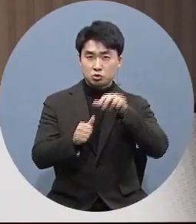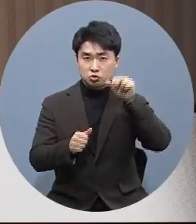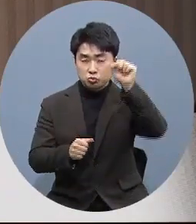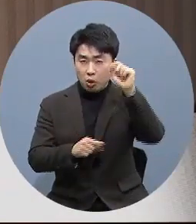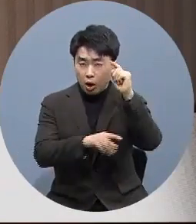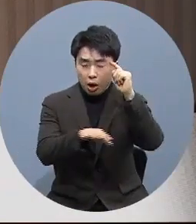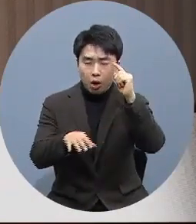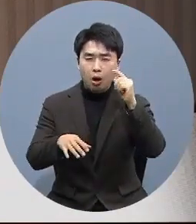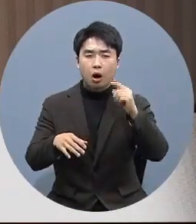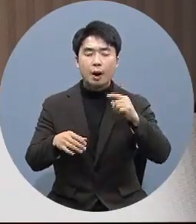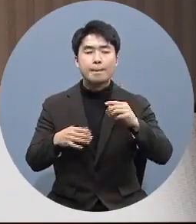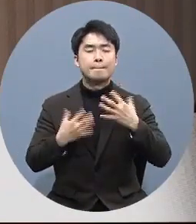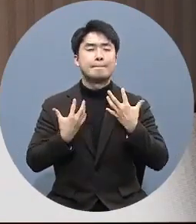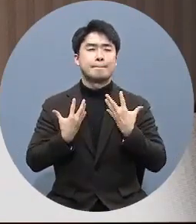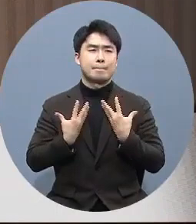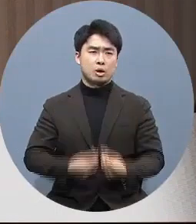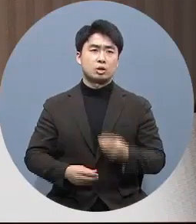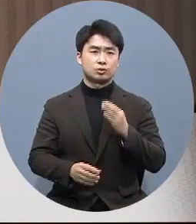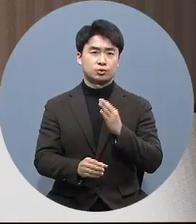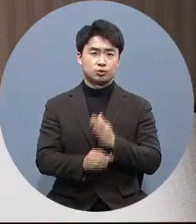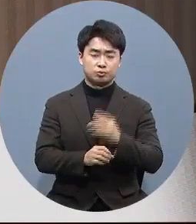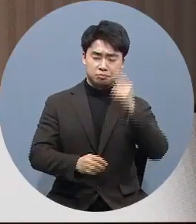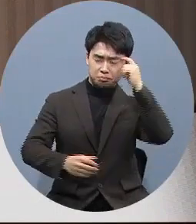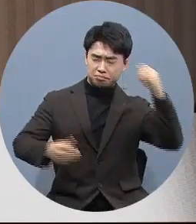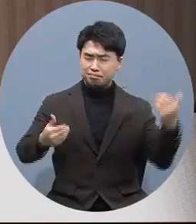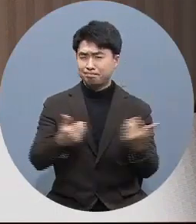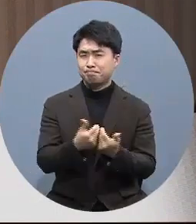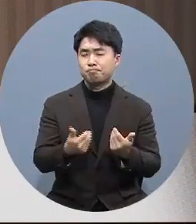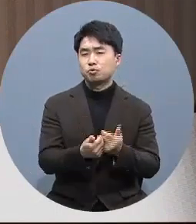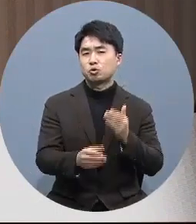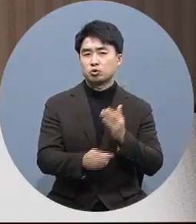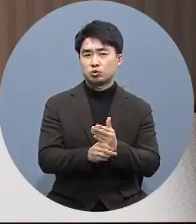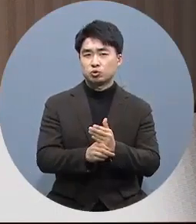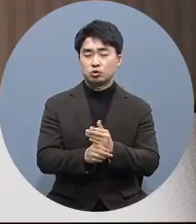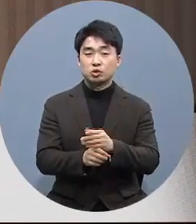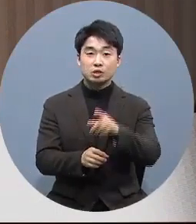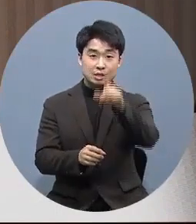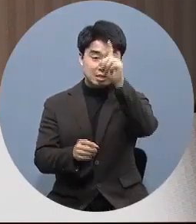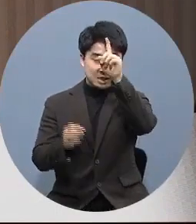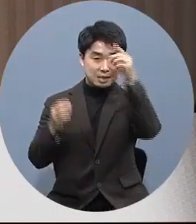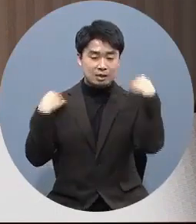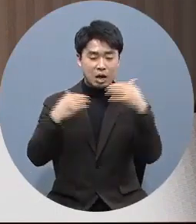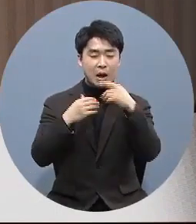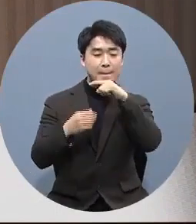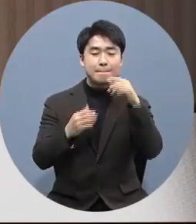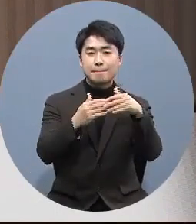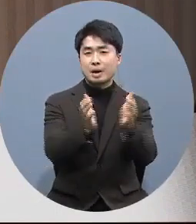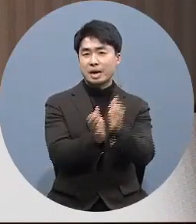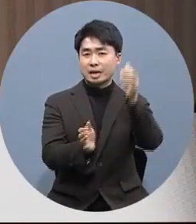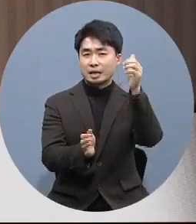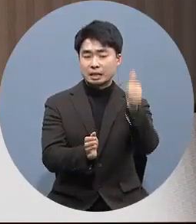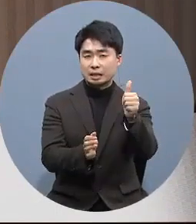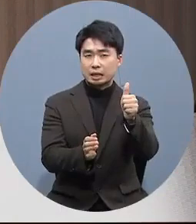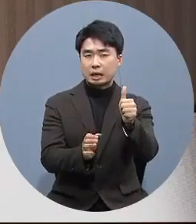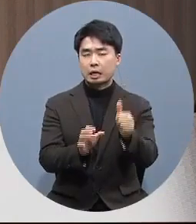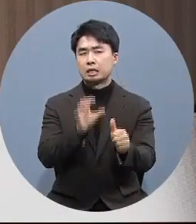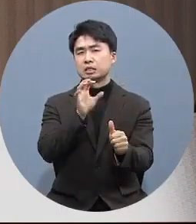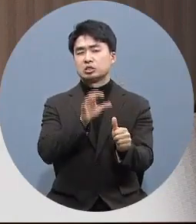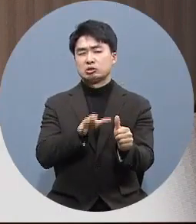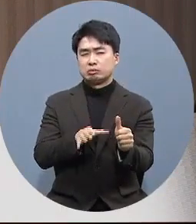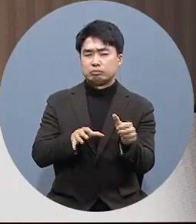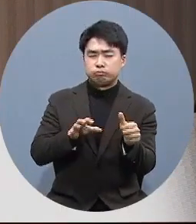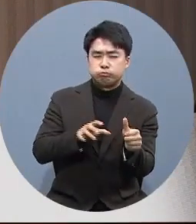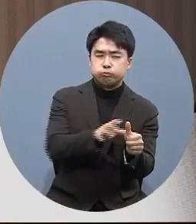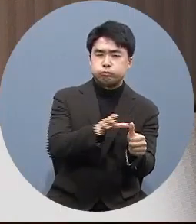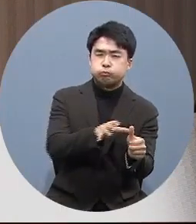반발기류가 감지되고 있습니다 중앙 정치권에서는 김기헌 국민의 힘 당대표의 거추 대한 압박이 거세지고